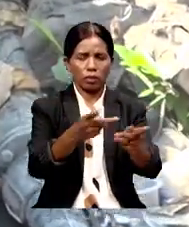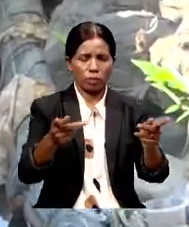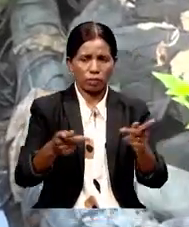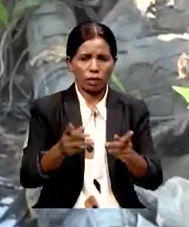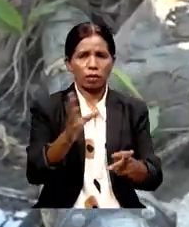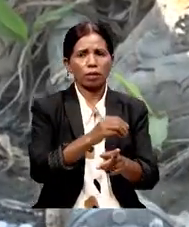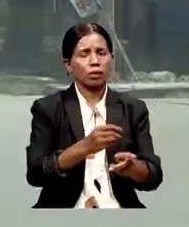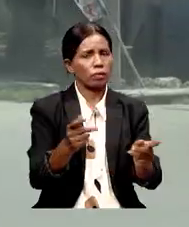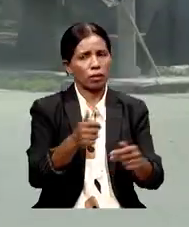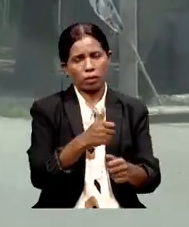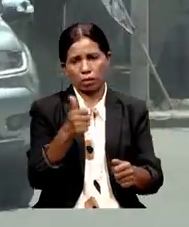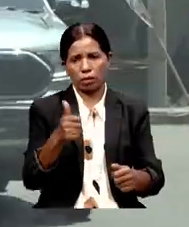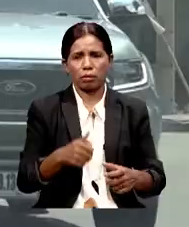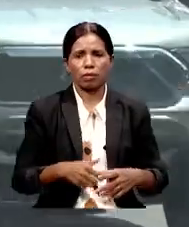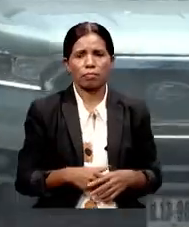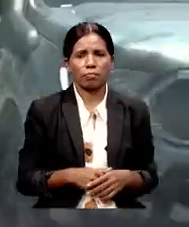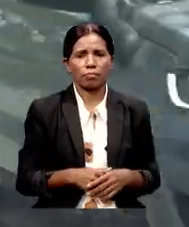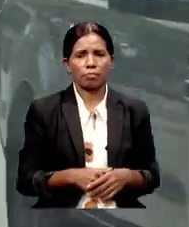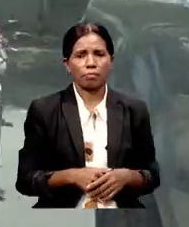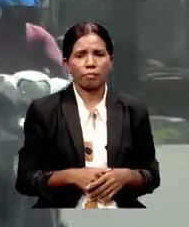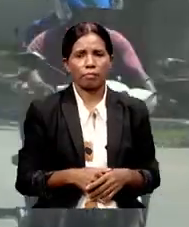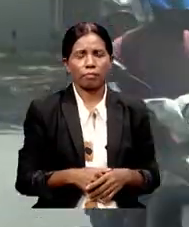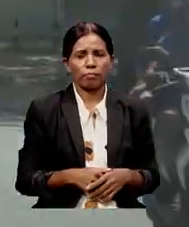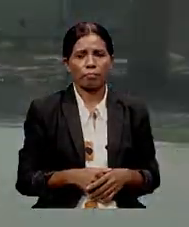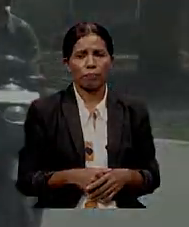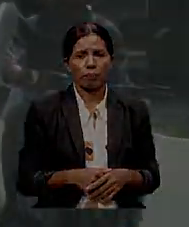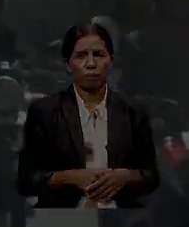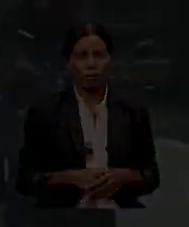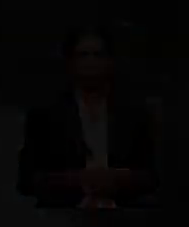jardim, não fatem ser a seluc. Lauro Xavier, Lamberto da Silva, GMN.